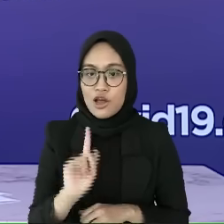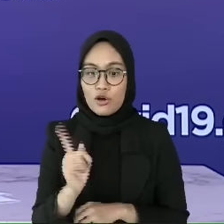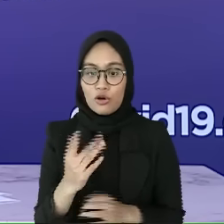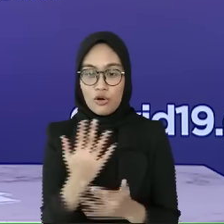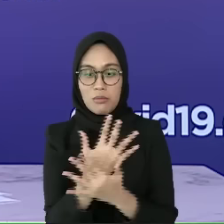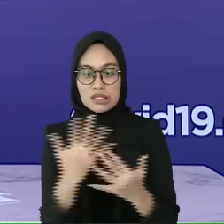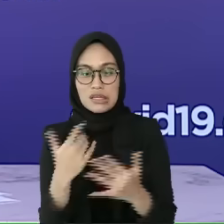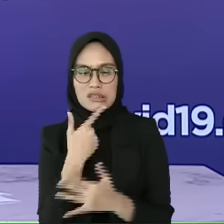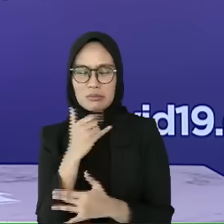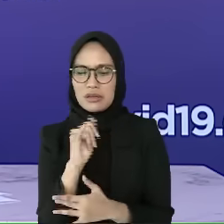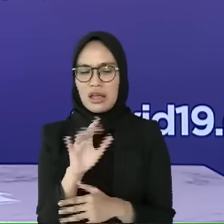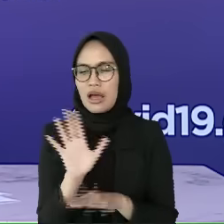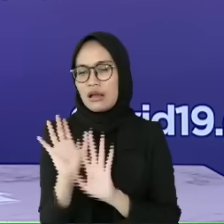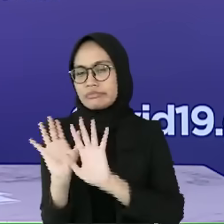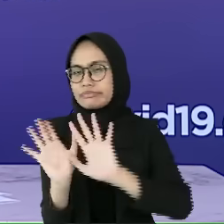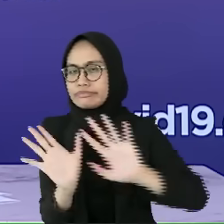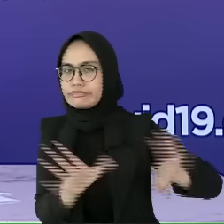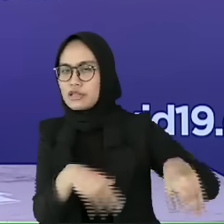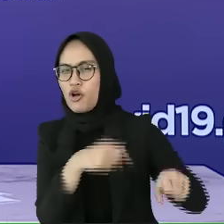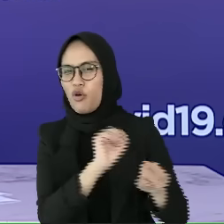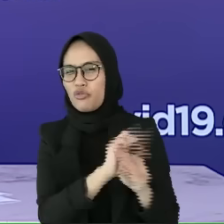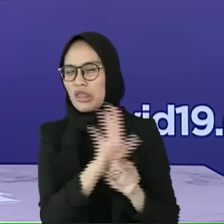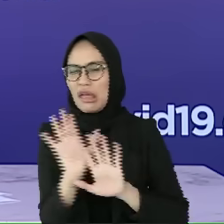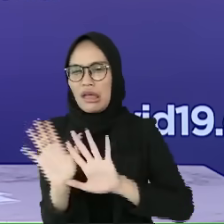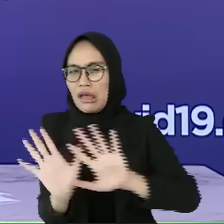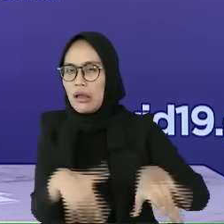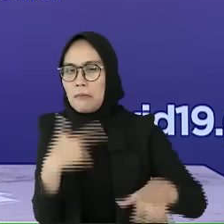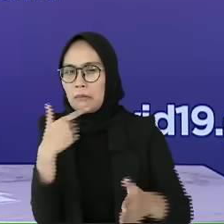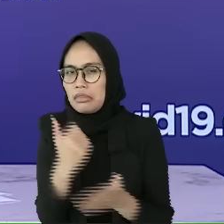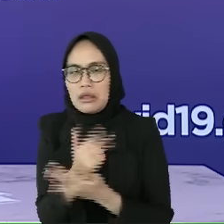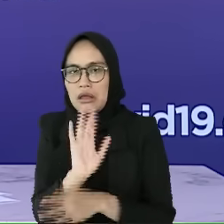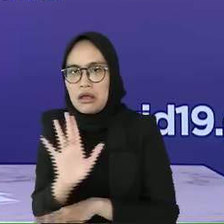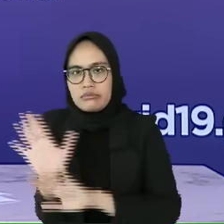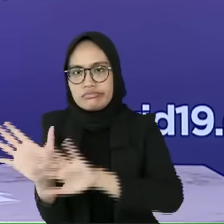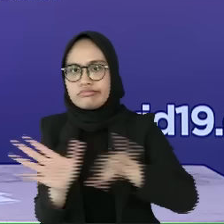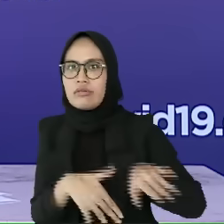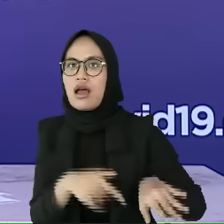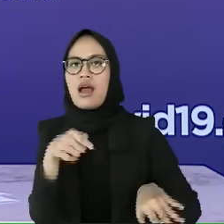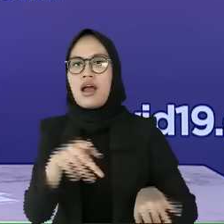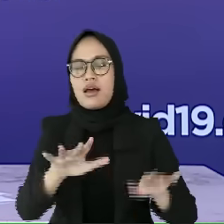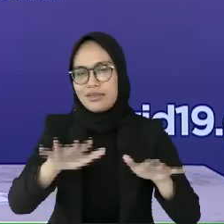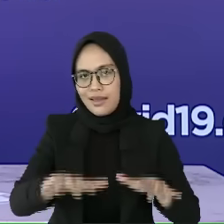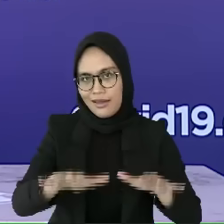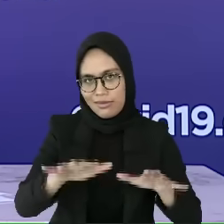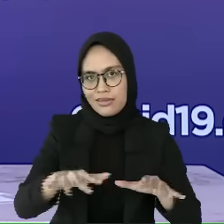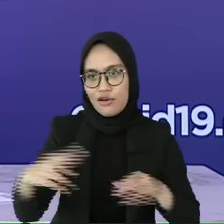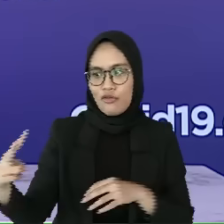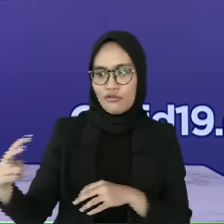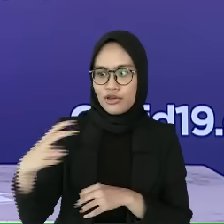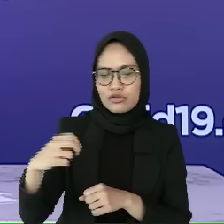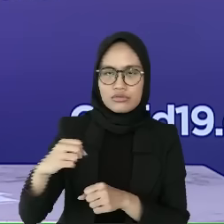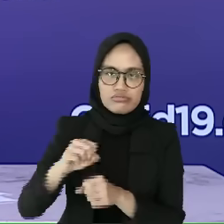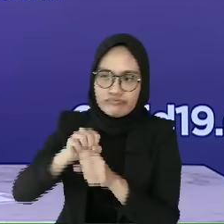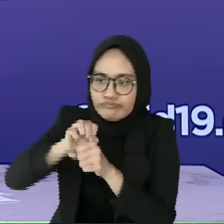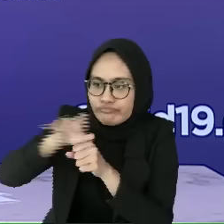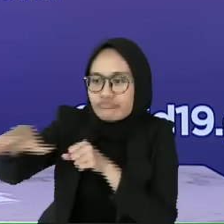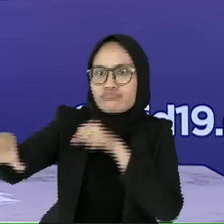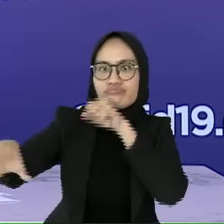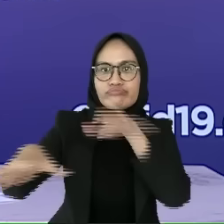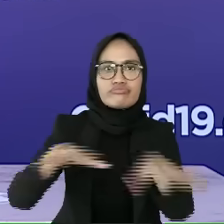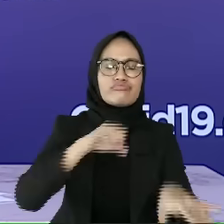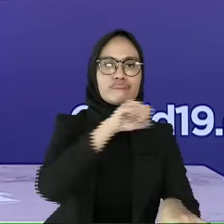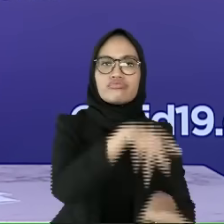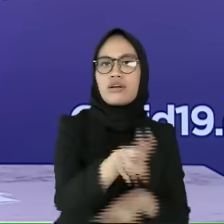lengah dan menganggap kondisi sudah aman, sehingga disitulah peluang virus COVID-19 menyebar kembali